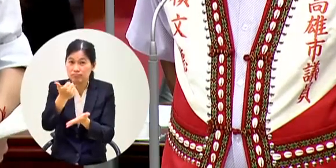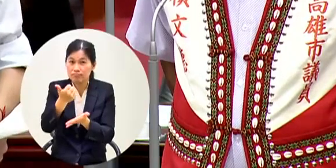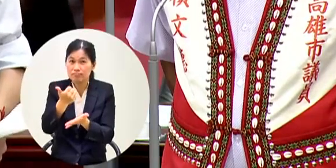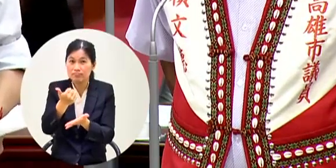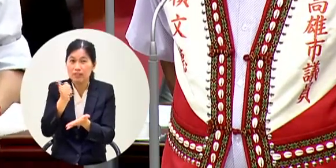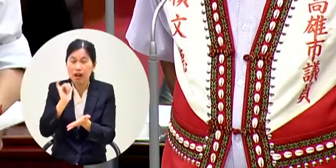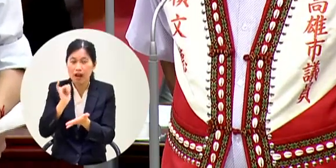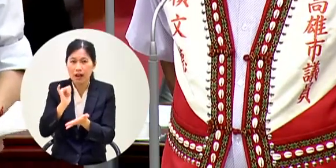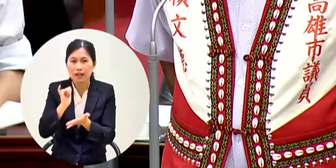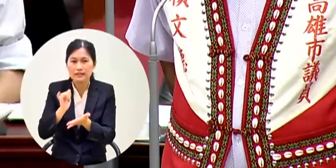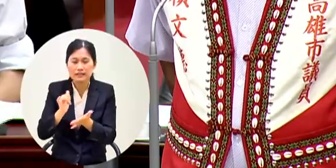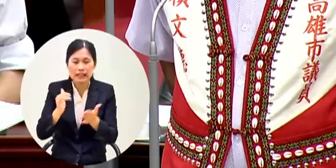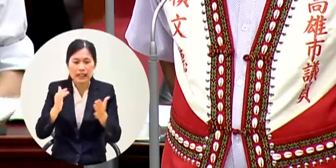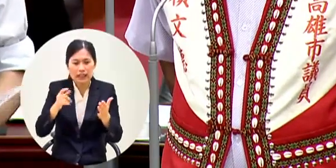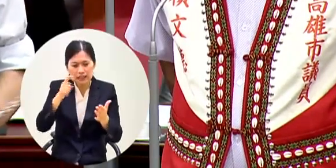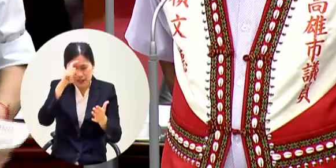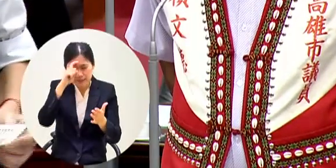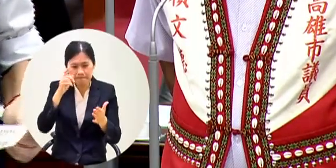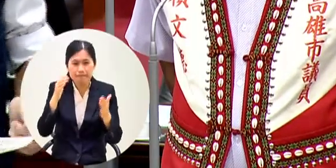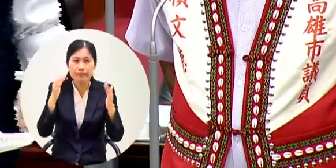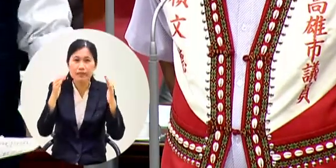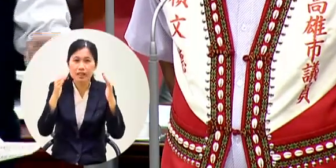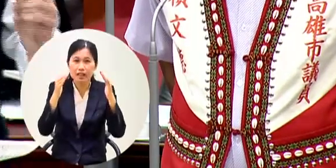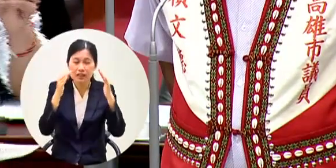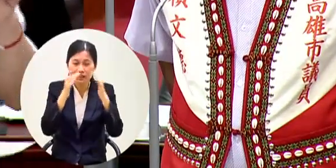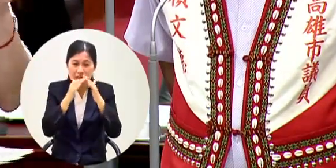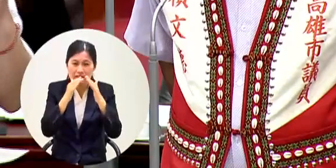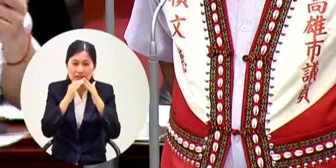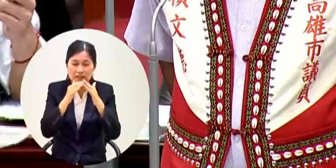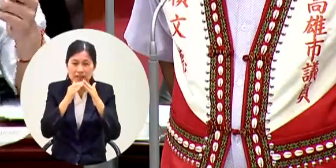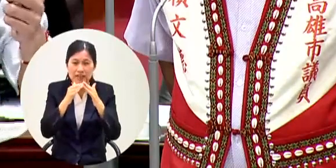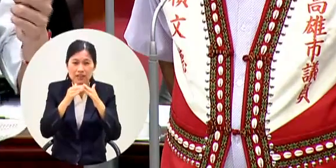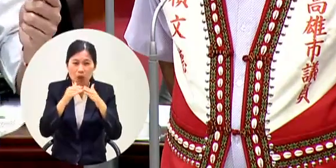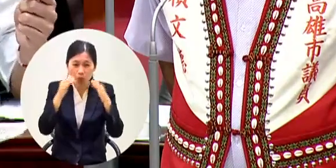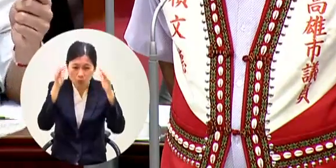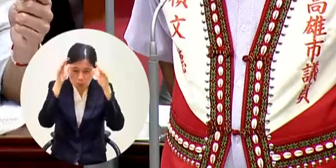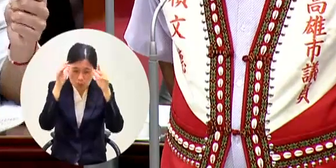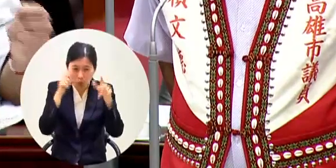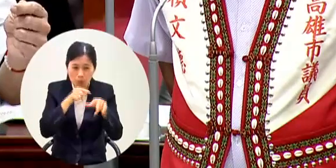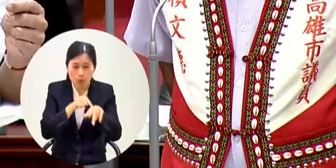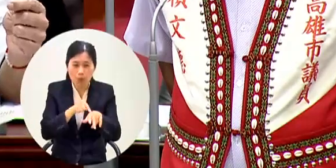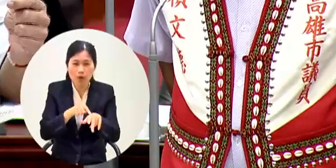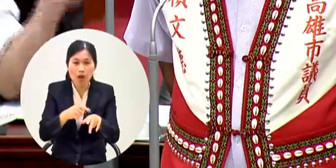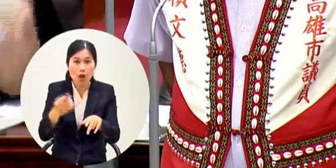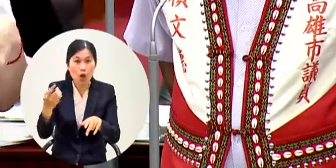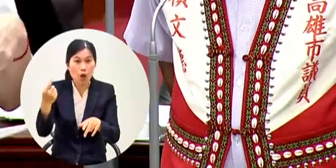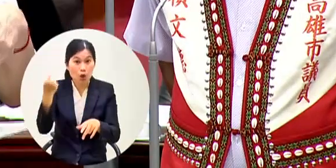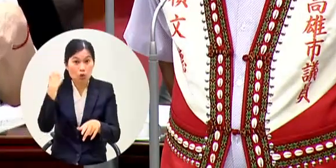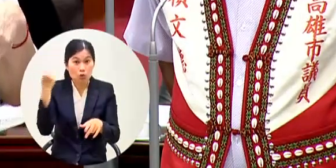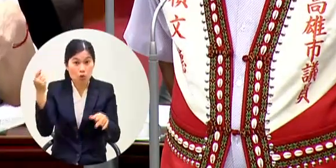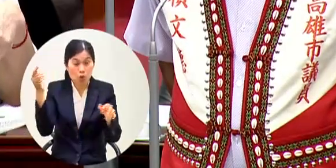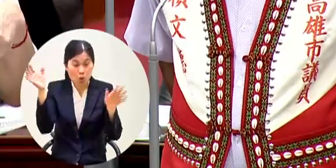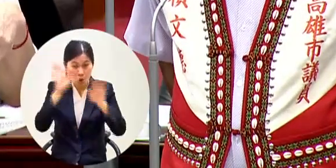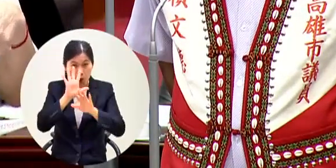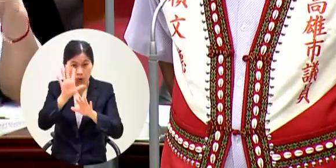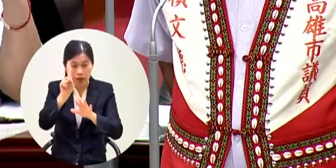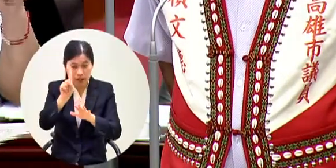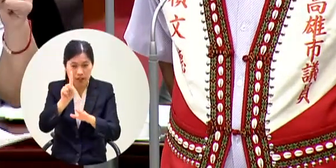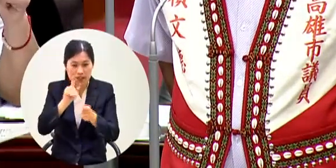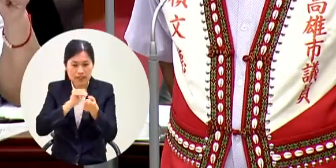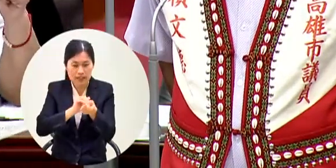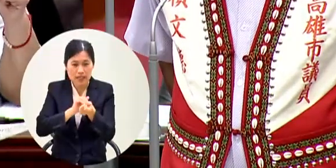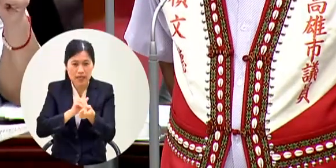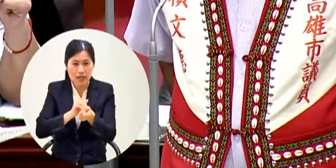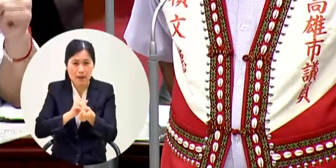关系，像花我们卖的也很成功，那将来到家畜跟家禽，我们也希望能得到订